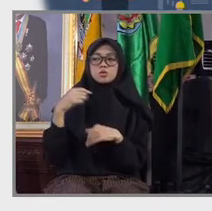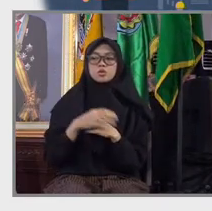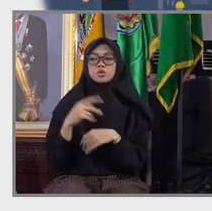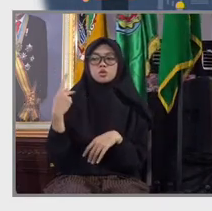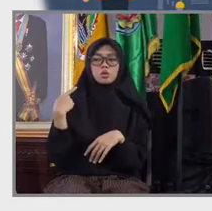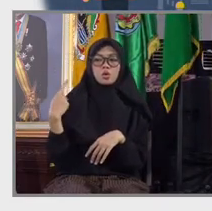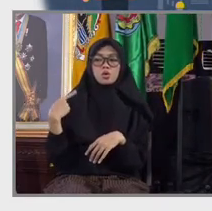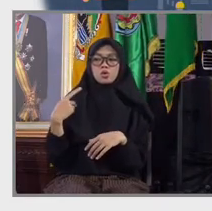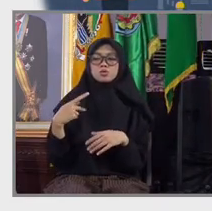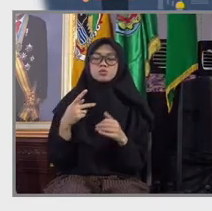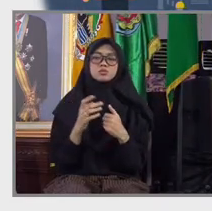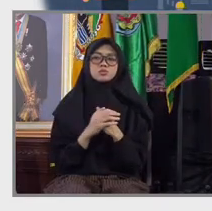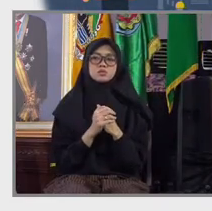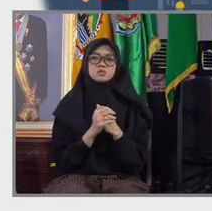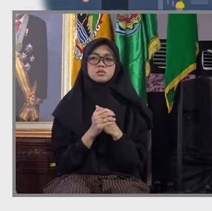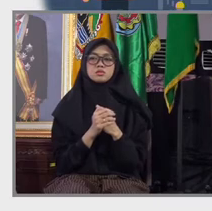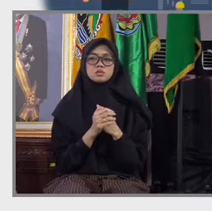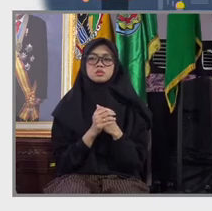kita mohon,